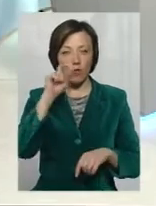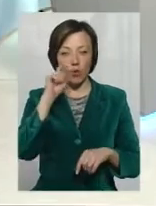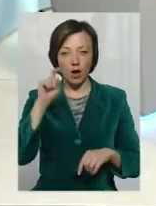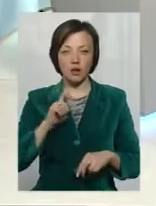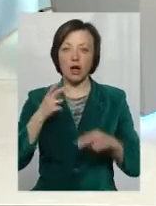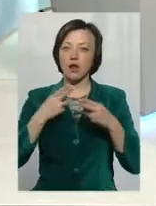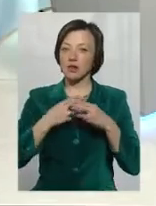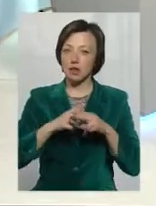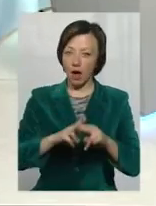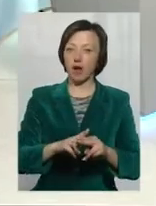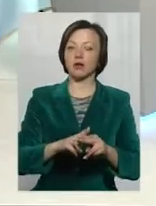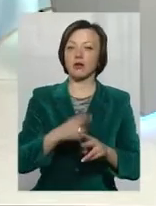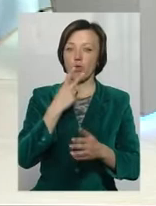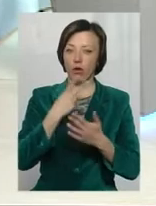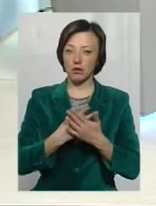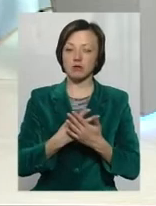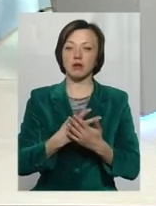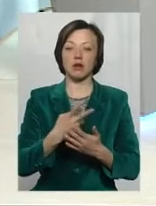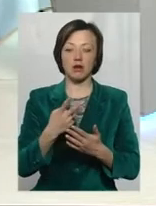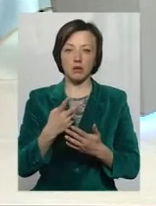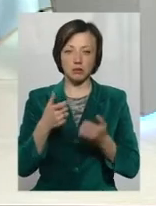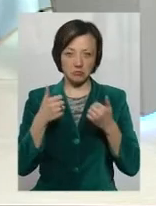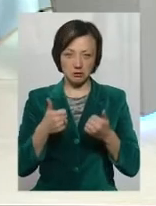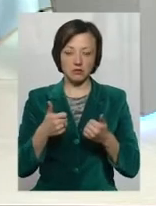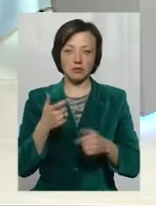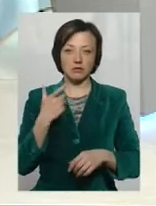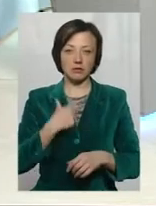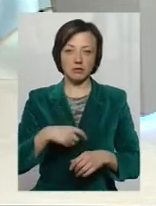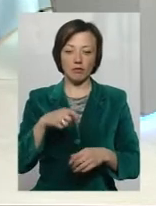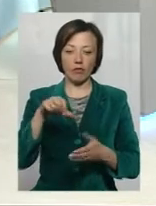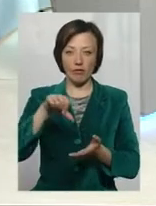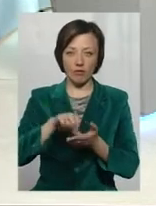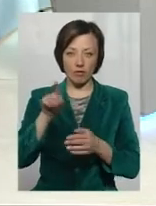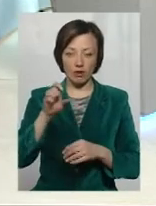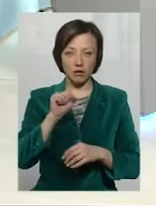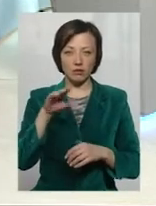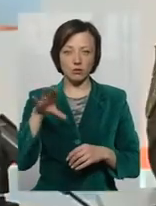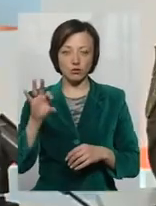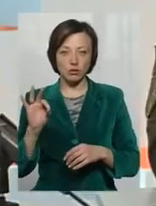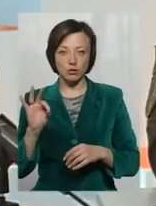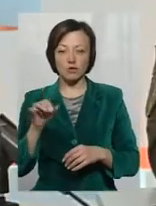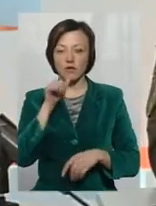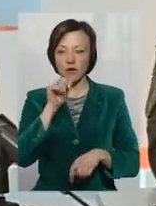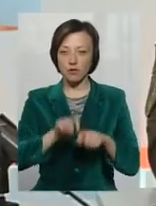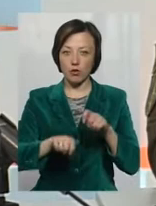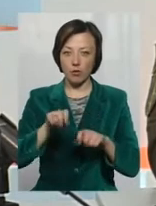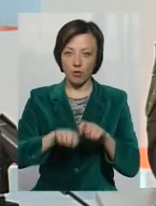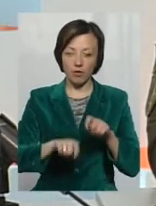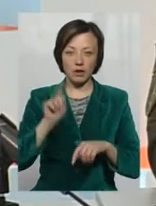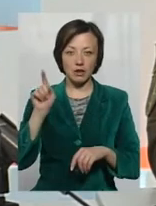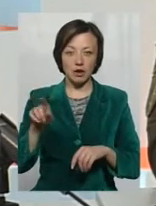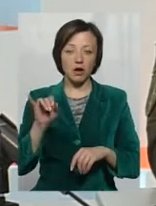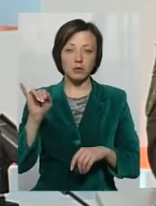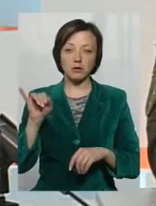Техніка доволі зарекомендувала вже себе в зоні проведення антитерористичної операції, пройшла цю випробування в зоні. І